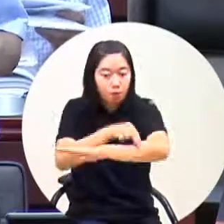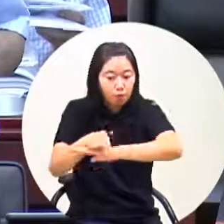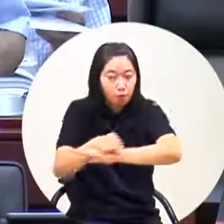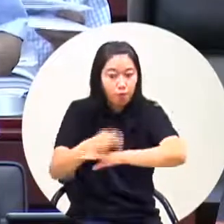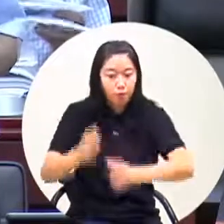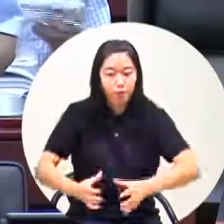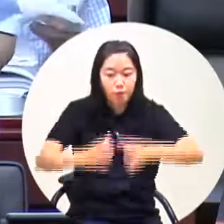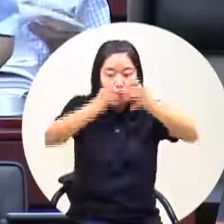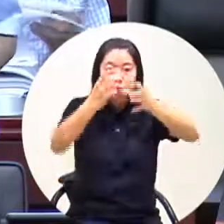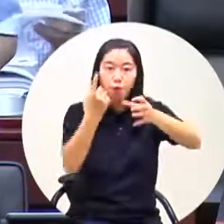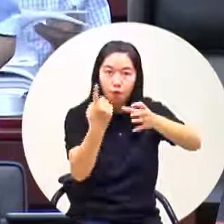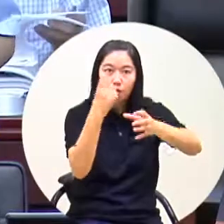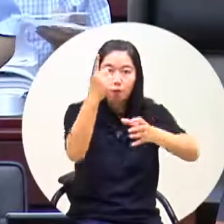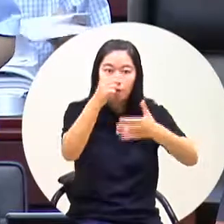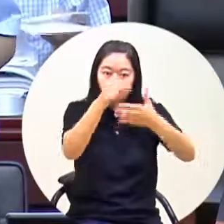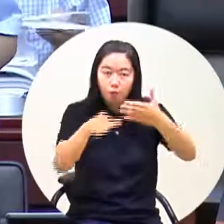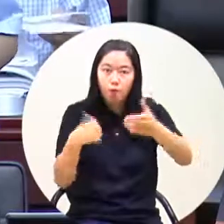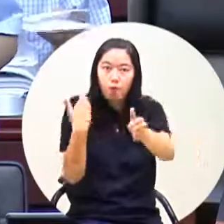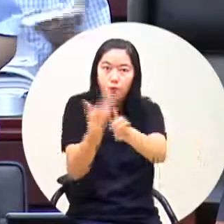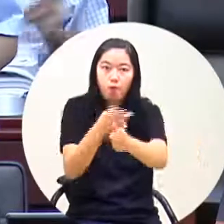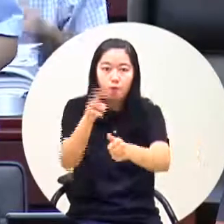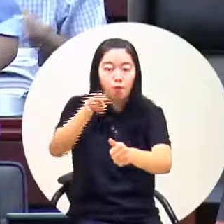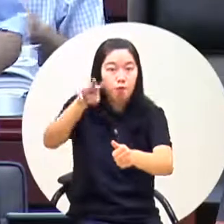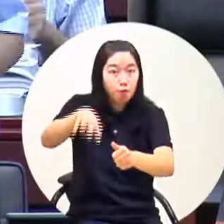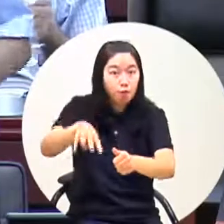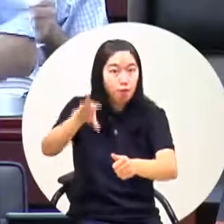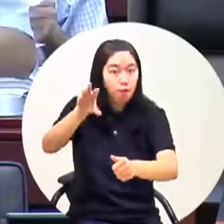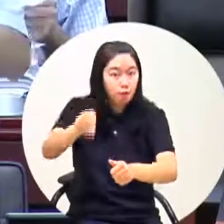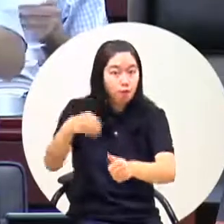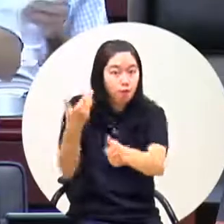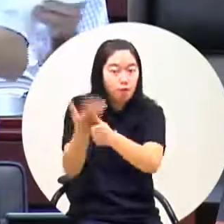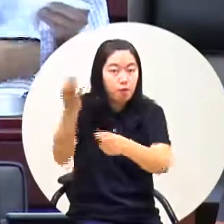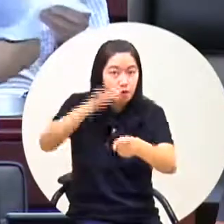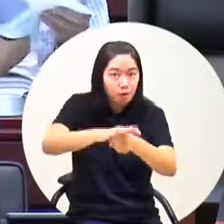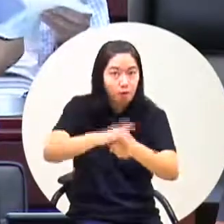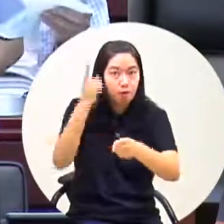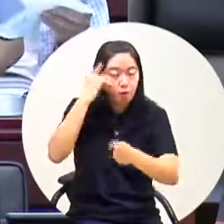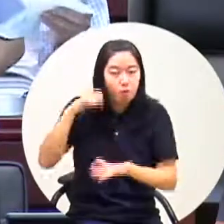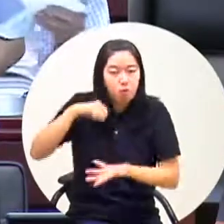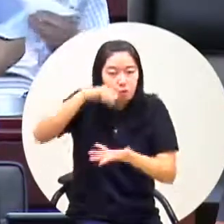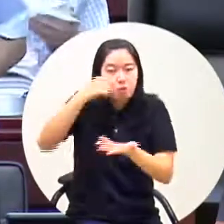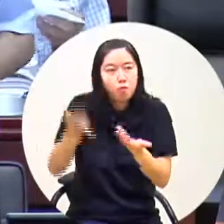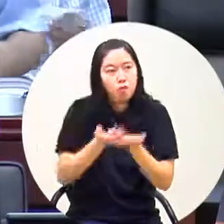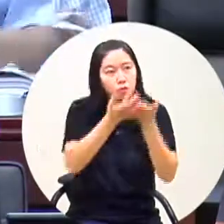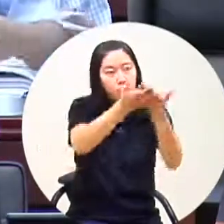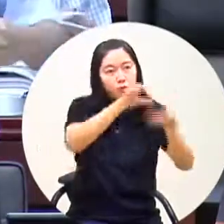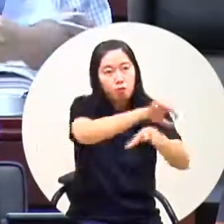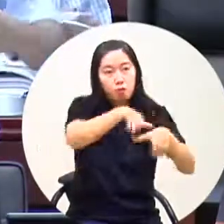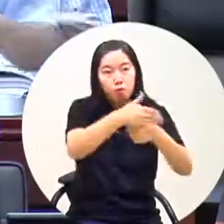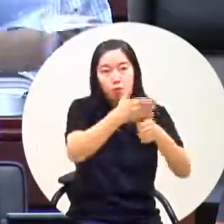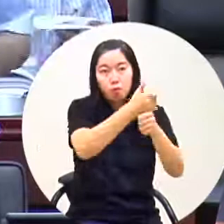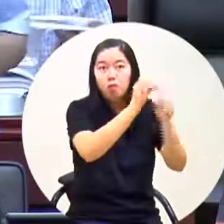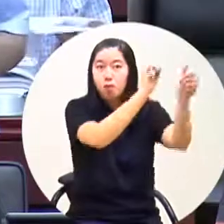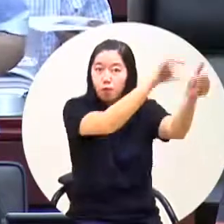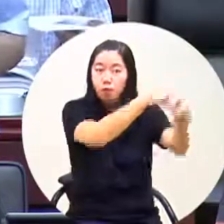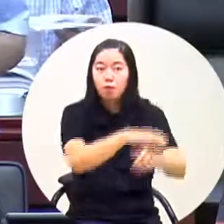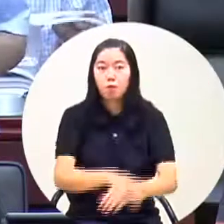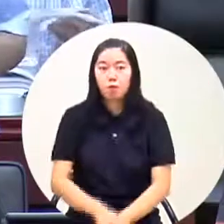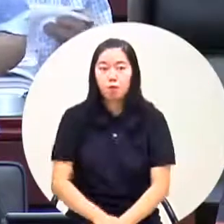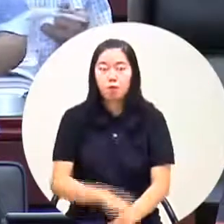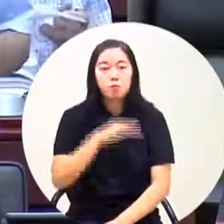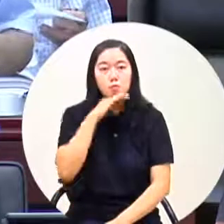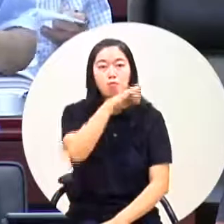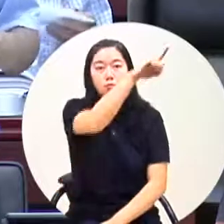原则上最高给2000万的金额。啊，这个部分我们已经提过去给环保署，然后等到他们核定下